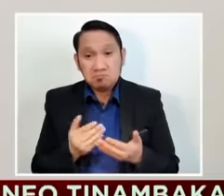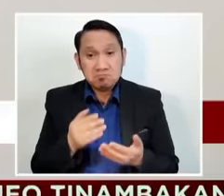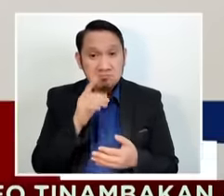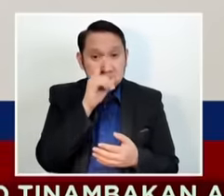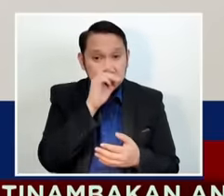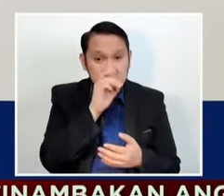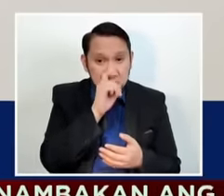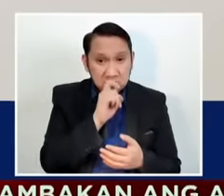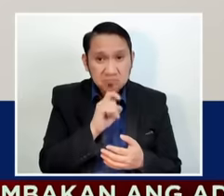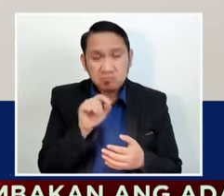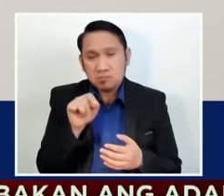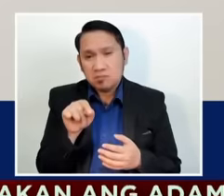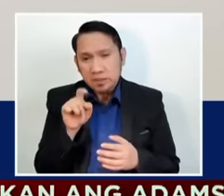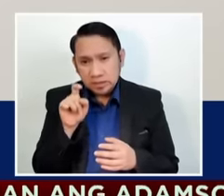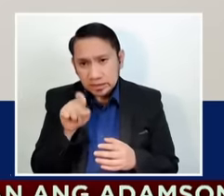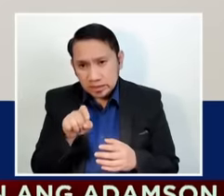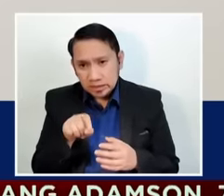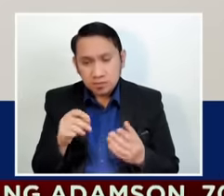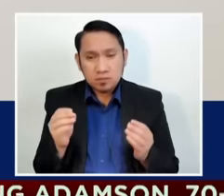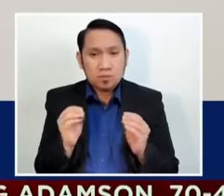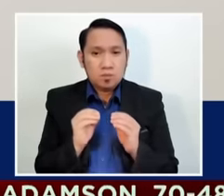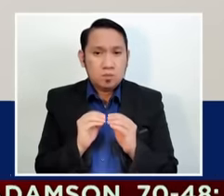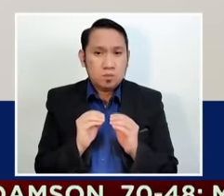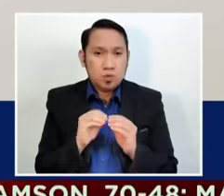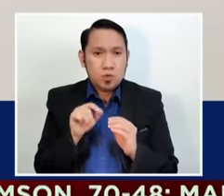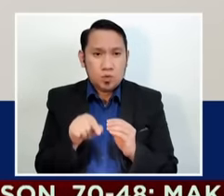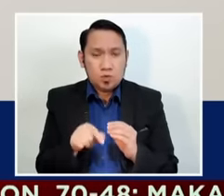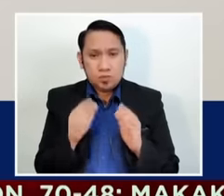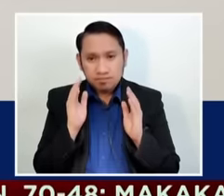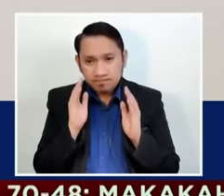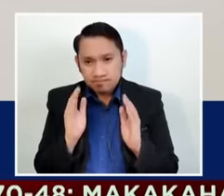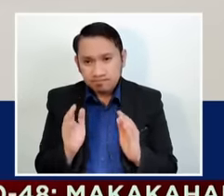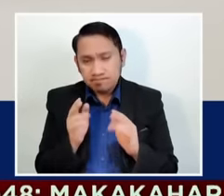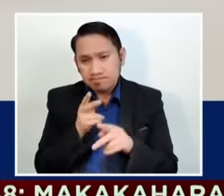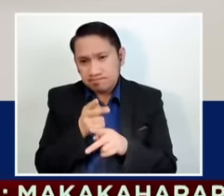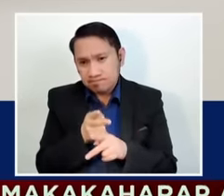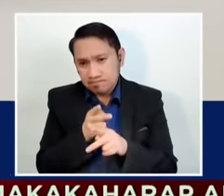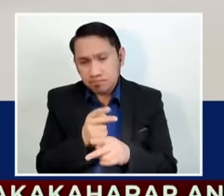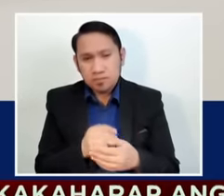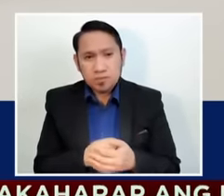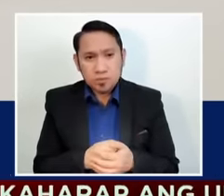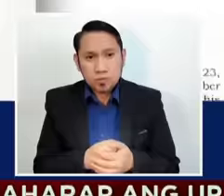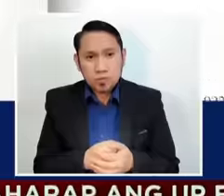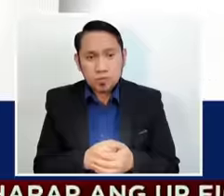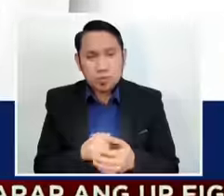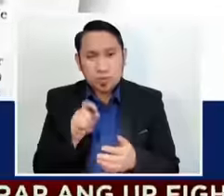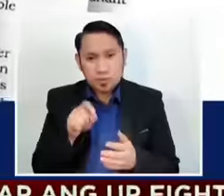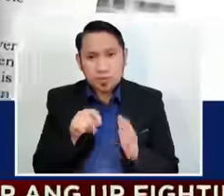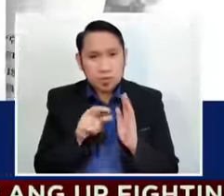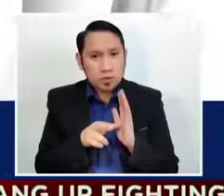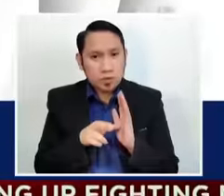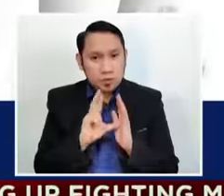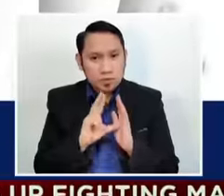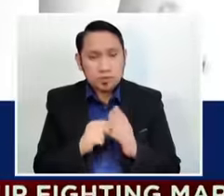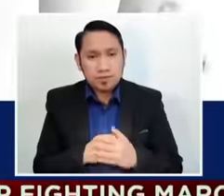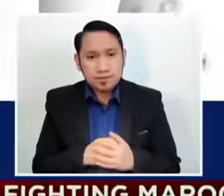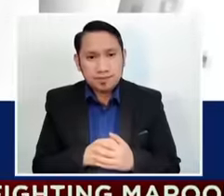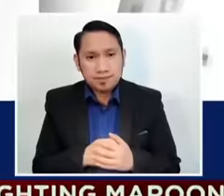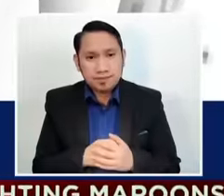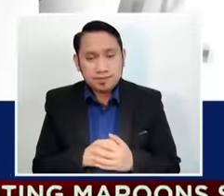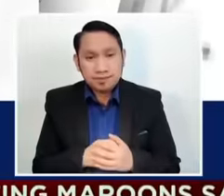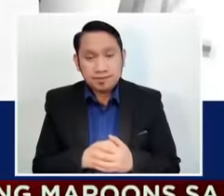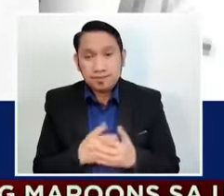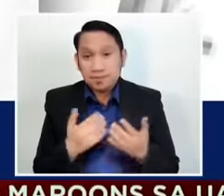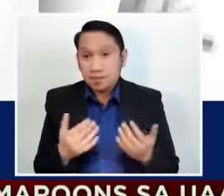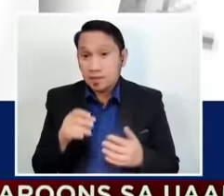also needs a lot more attention. So we need to review. Samantala, isang